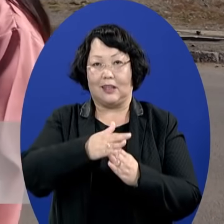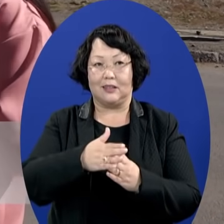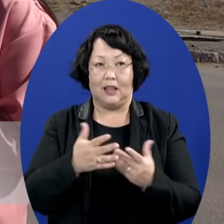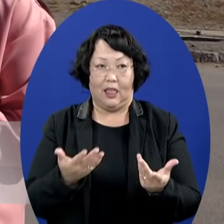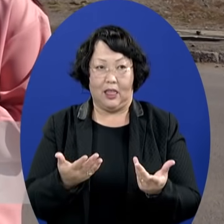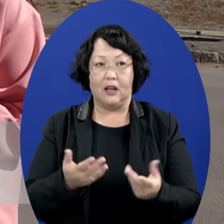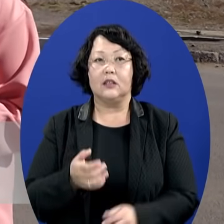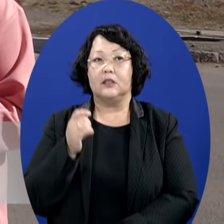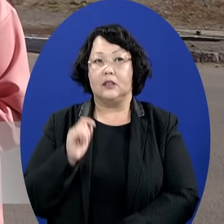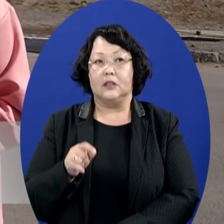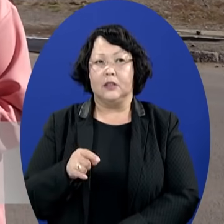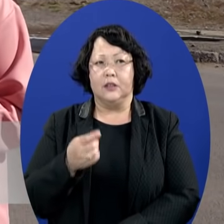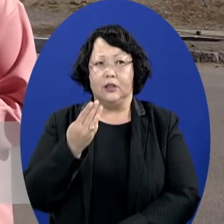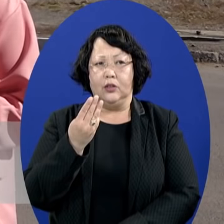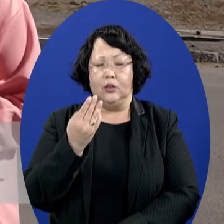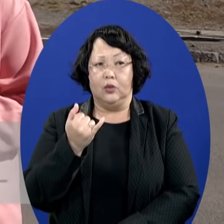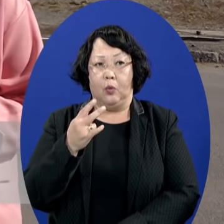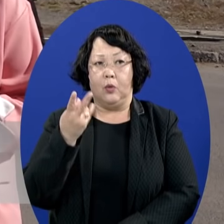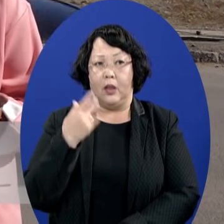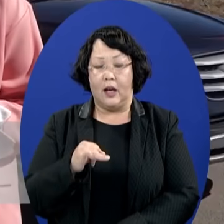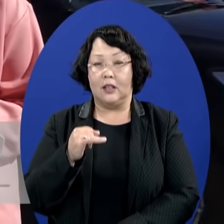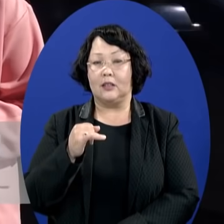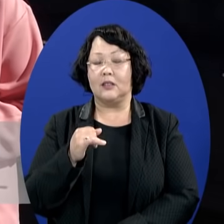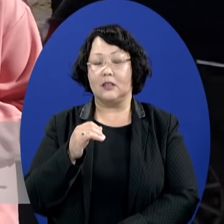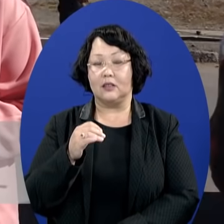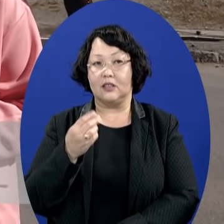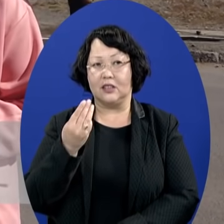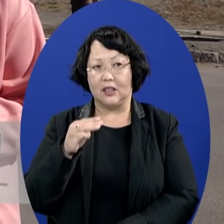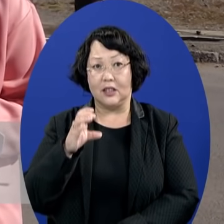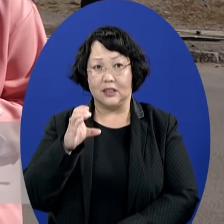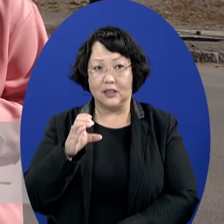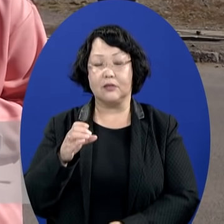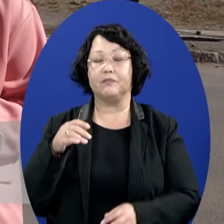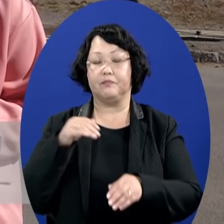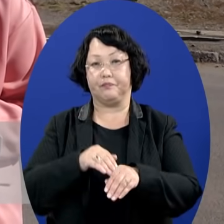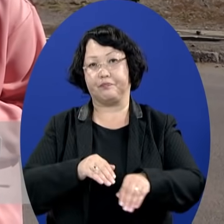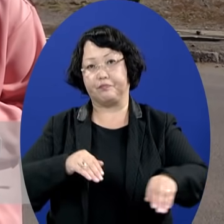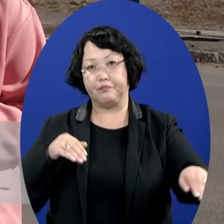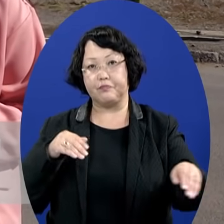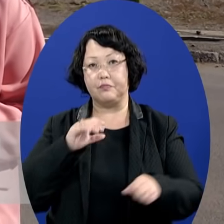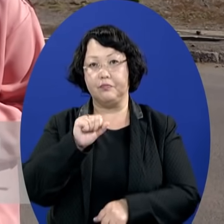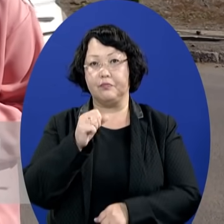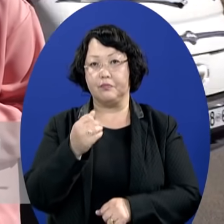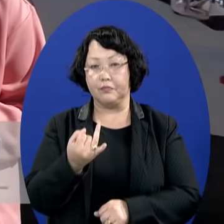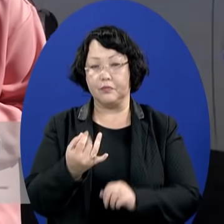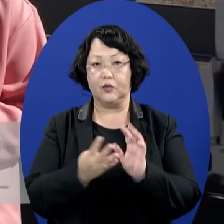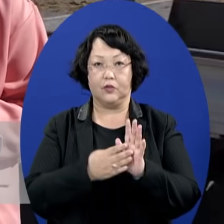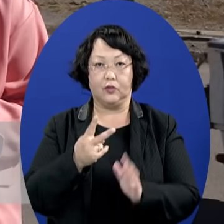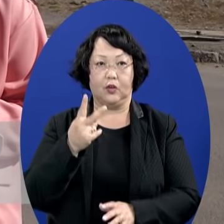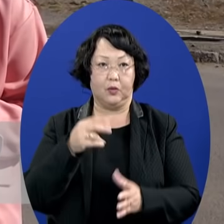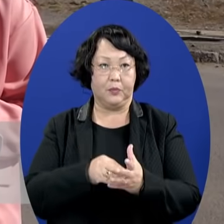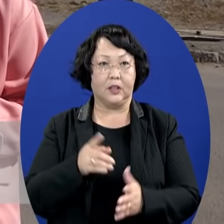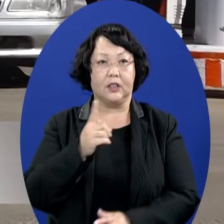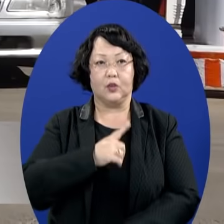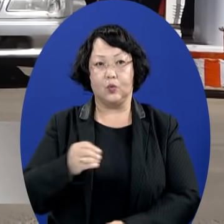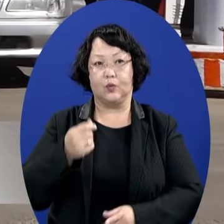байгаа шунхлай шатхуун түгээх станц дээр машинууд ойчруулж дугаарлсан байдалтай байна. За энд бол АИ-92 шатхууны 2100 төгрөгөөр